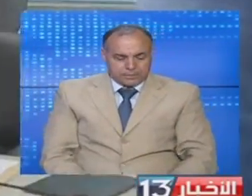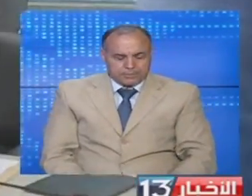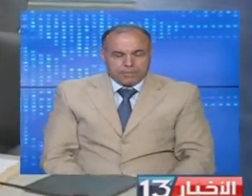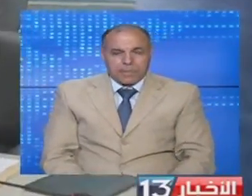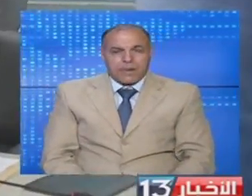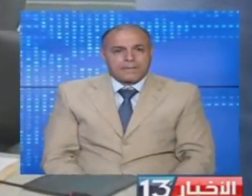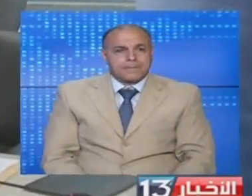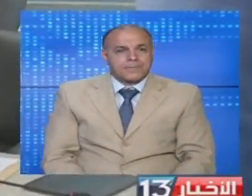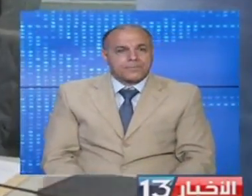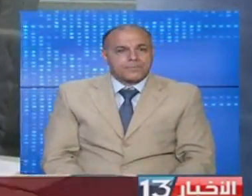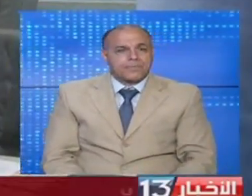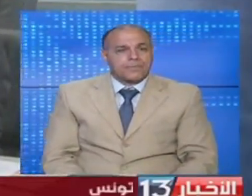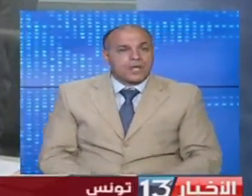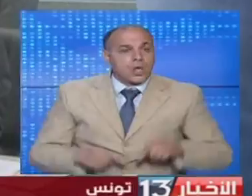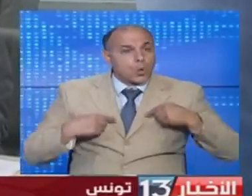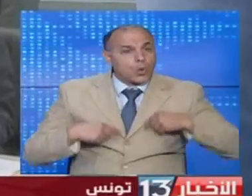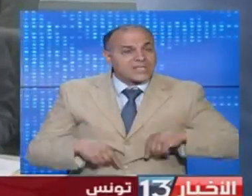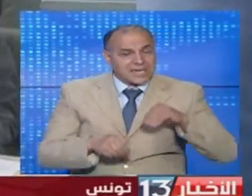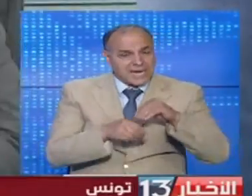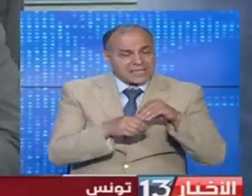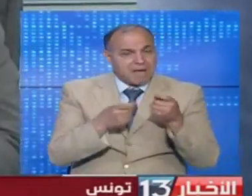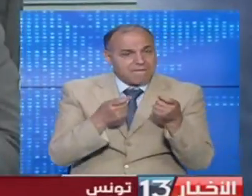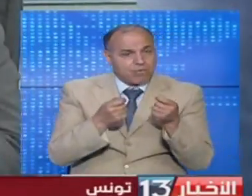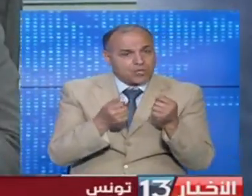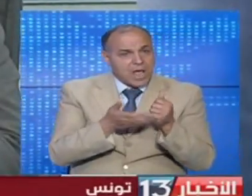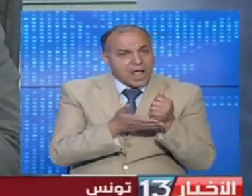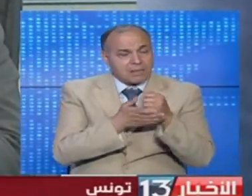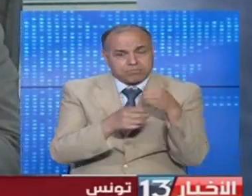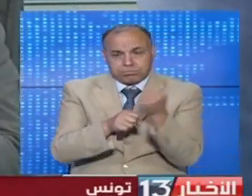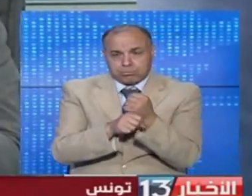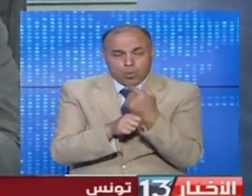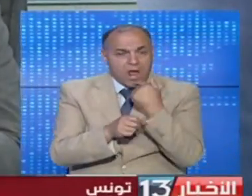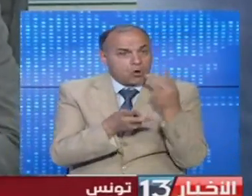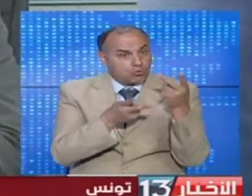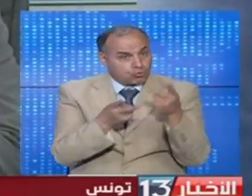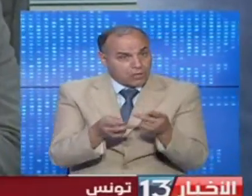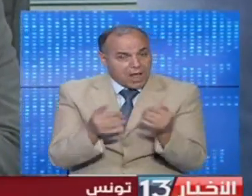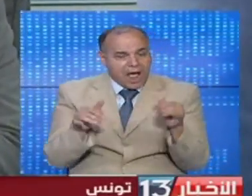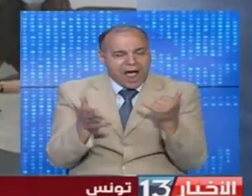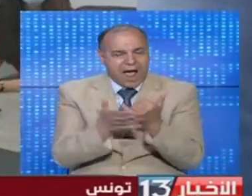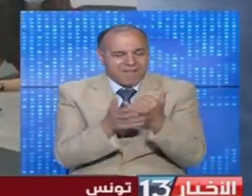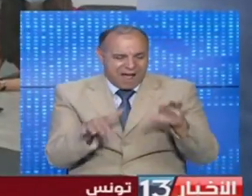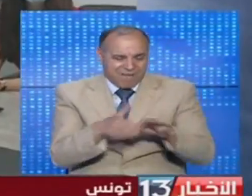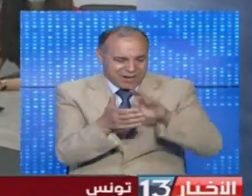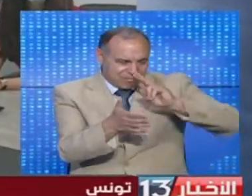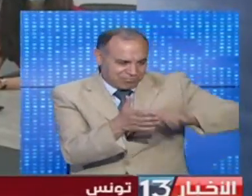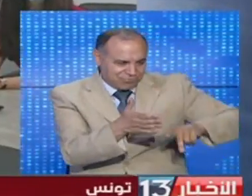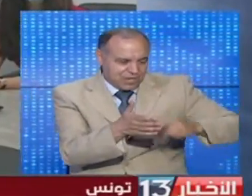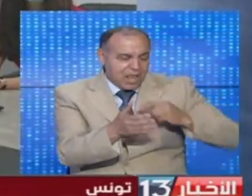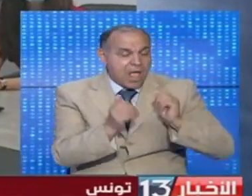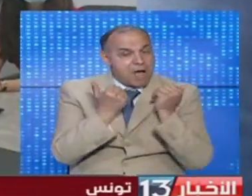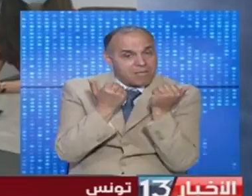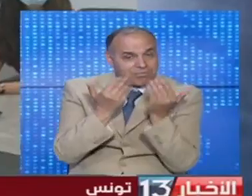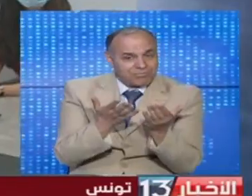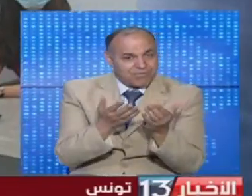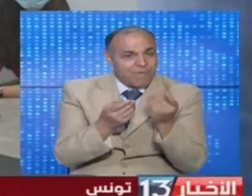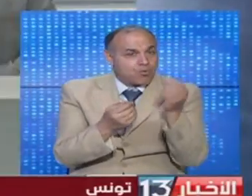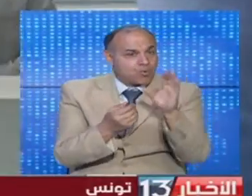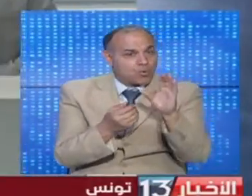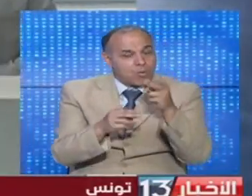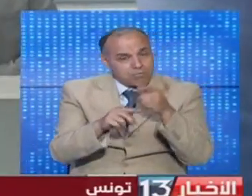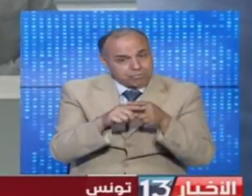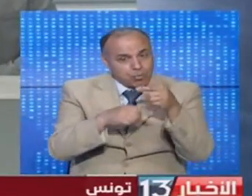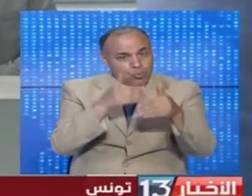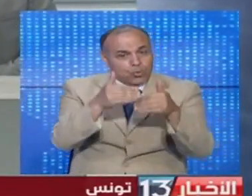وقد اعتبر وزير الاقتصاد والماليه ودعم الاستثمار الذي حضر حفل التوقيع ان هذه الهيبه تمثل خطوه اضافيه